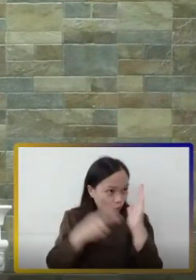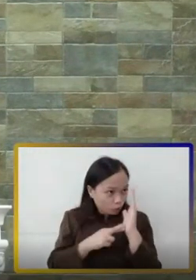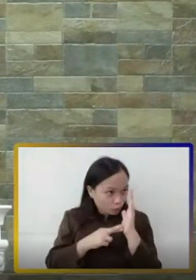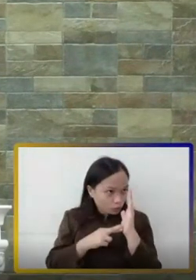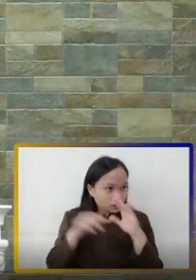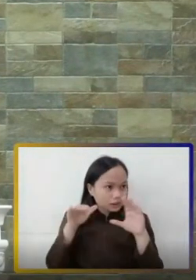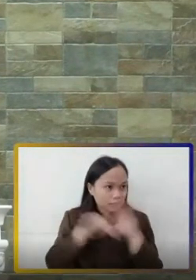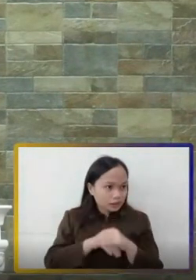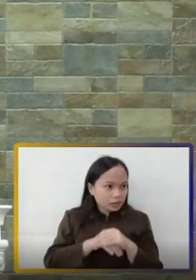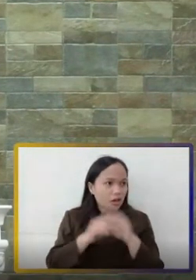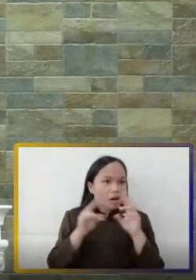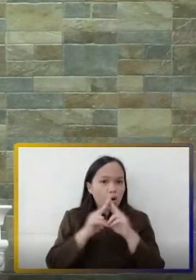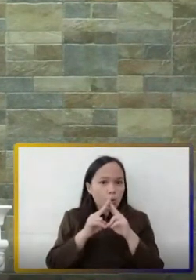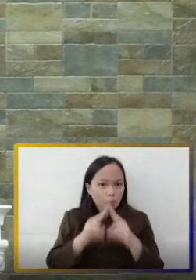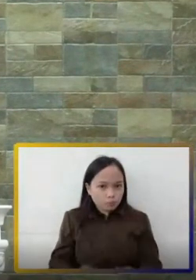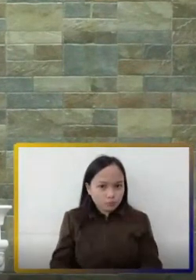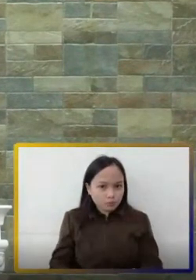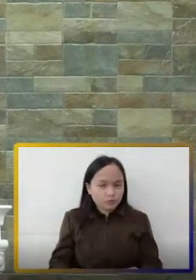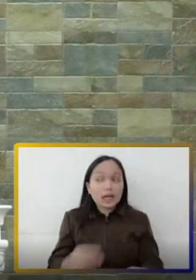Set rules for your family.